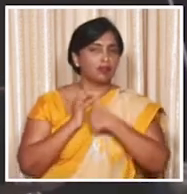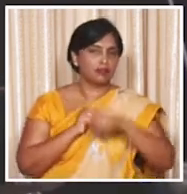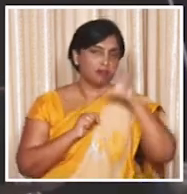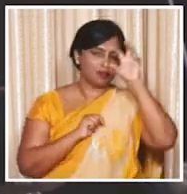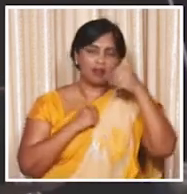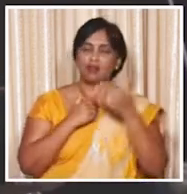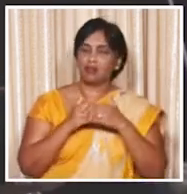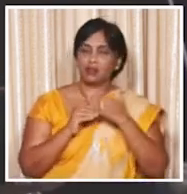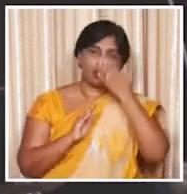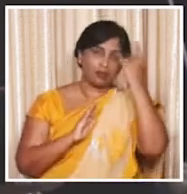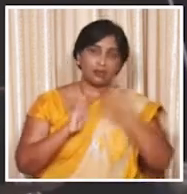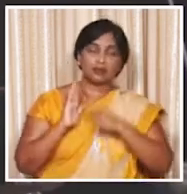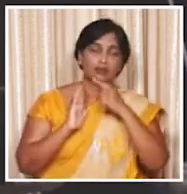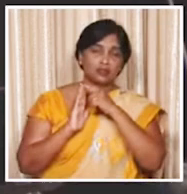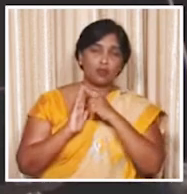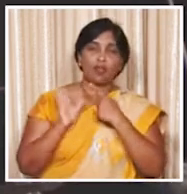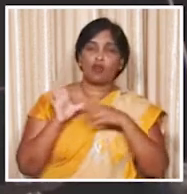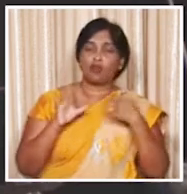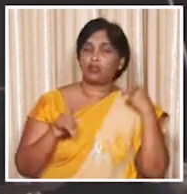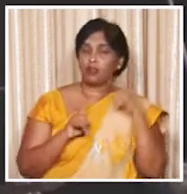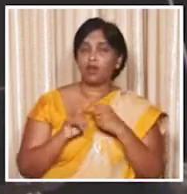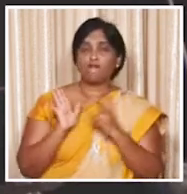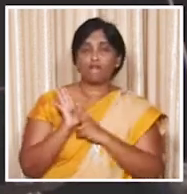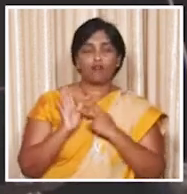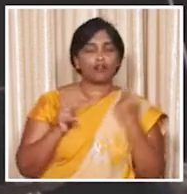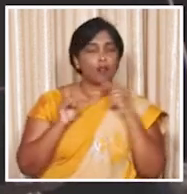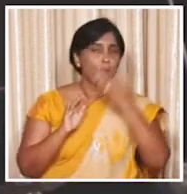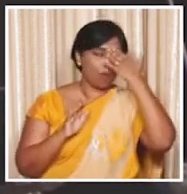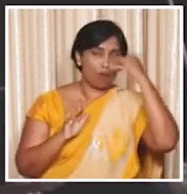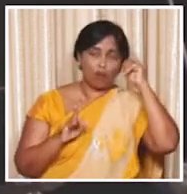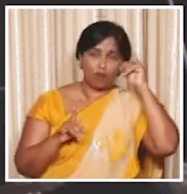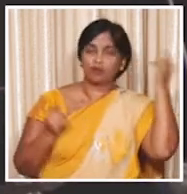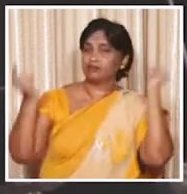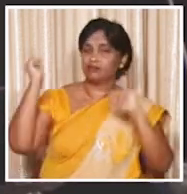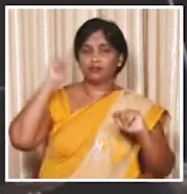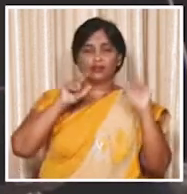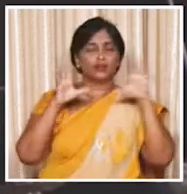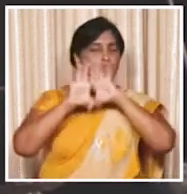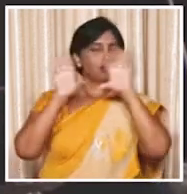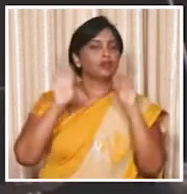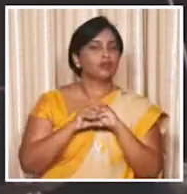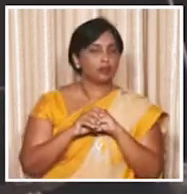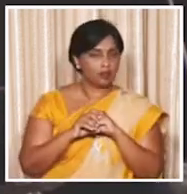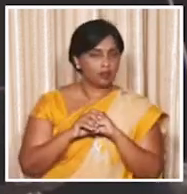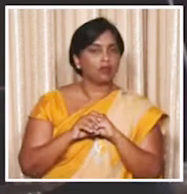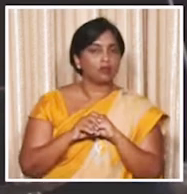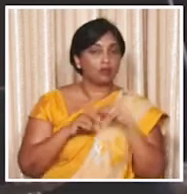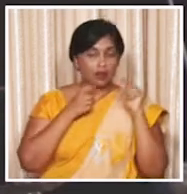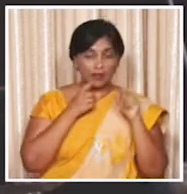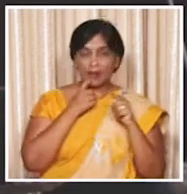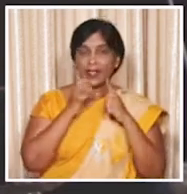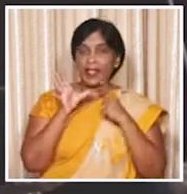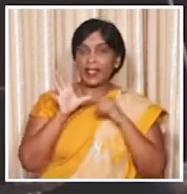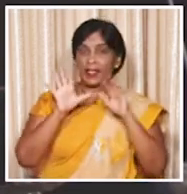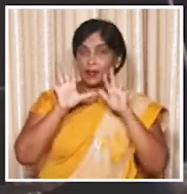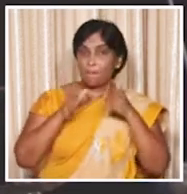இருந்து வருபவர், வவுனியாவிலிருந்து வருபவர், முல்லைத்தீவிலிருந்து வருபவர், முல்லைத்தீவு மாவட்டத்தினுடைய ஏனையின் வீதியில் உள்ள மாங்குளத்திலே ஒரு